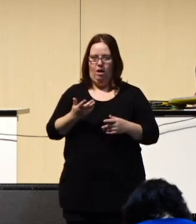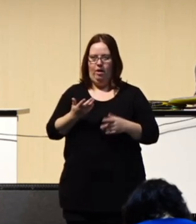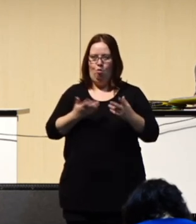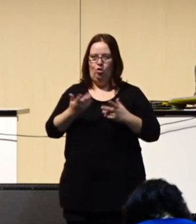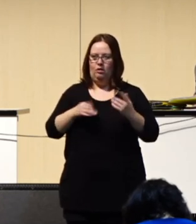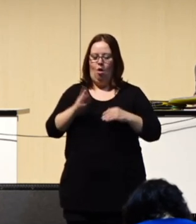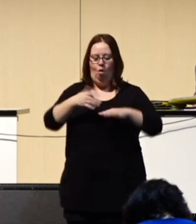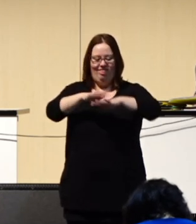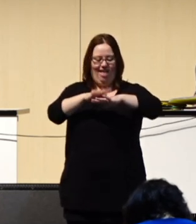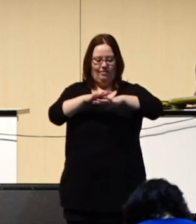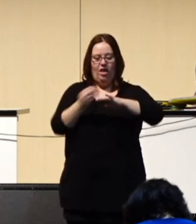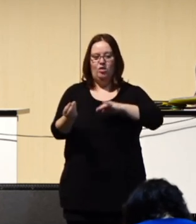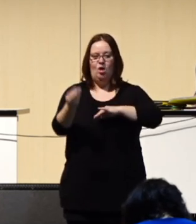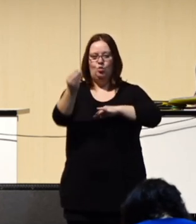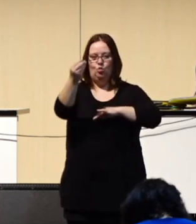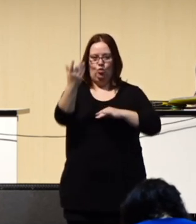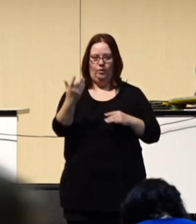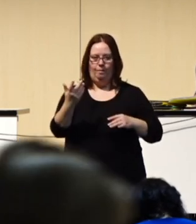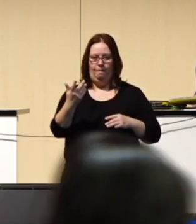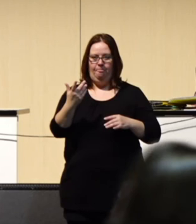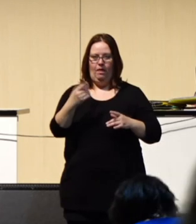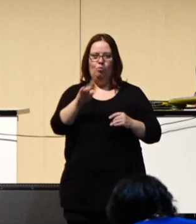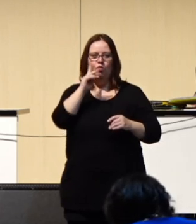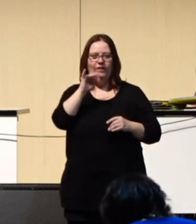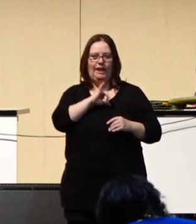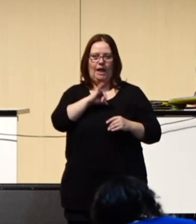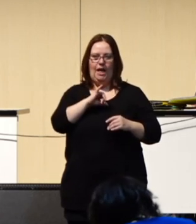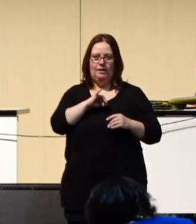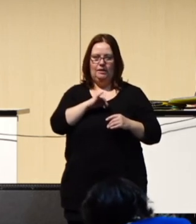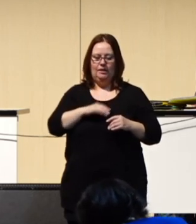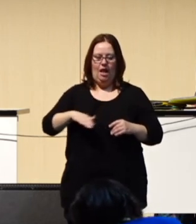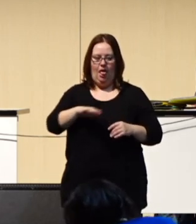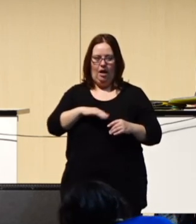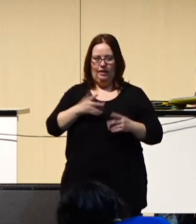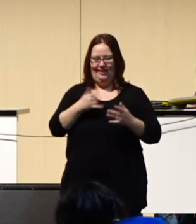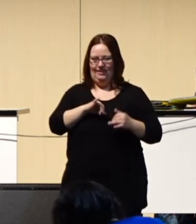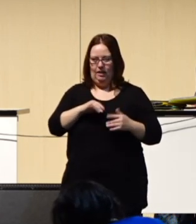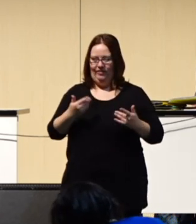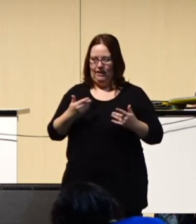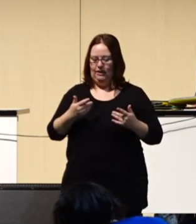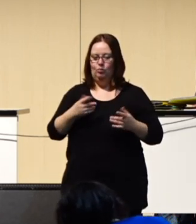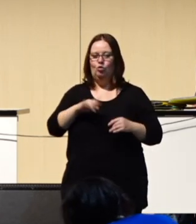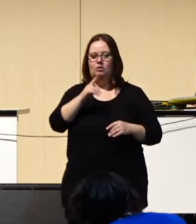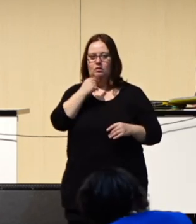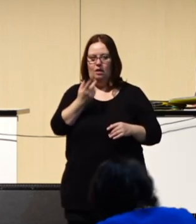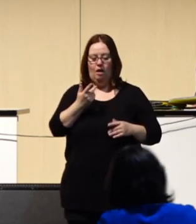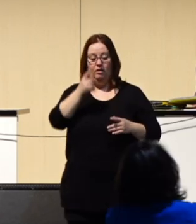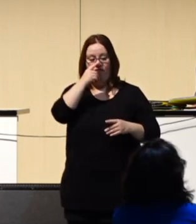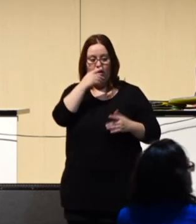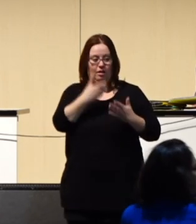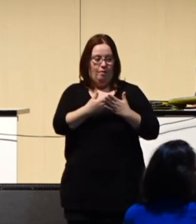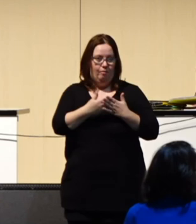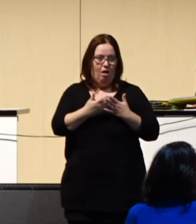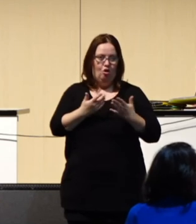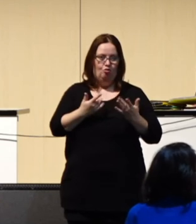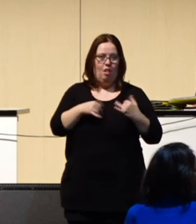das bestehende Netz ergänzen kann. Und da gibt es natürlich auch Interessenslagen von uns. Und Interessenslagen ist eine, dass wir natürlich sagen, wenn wir schon